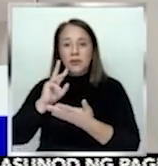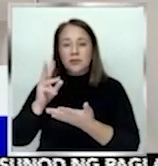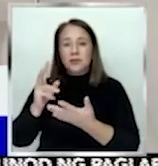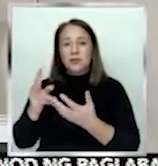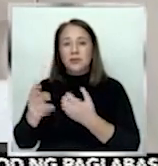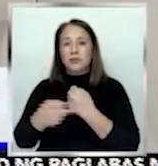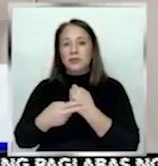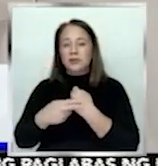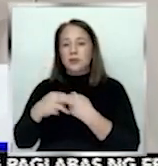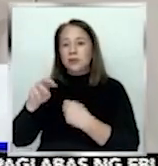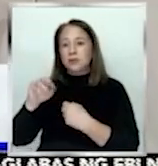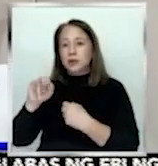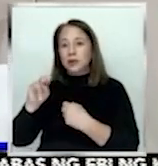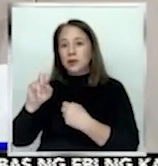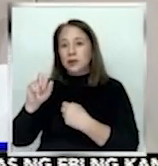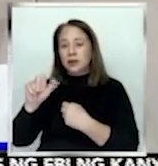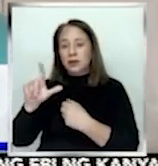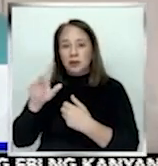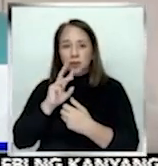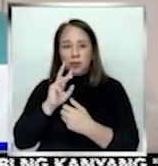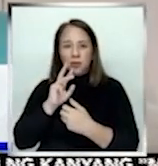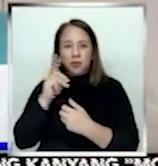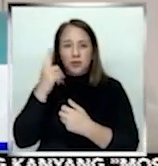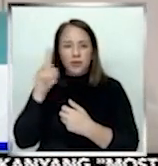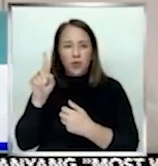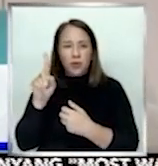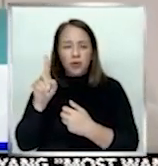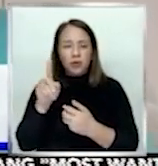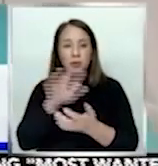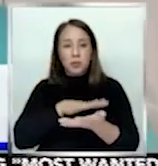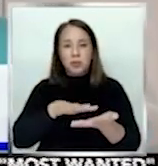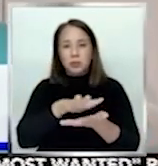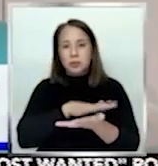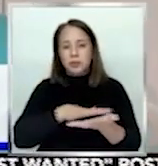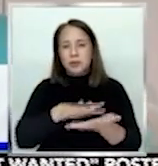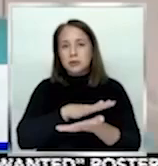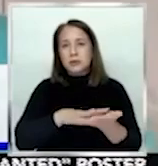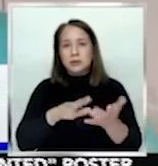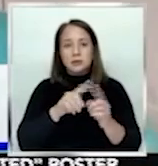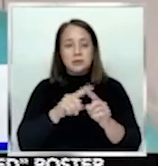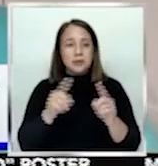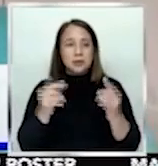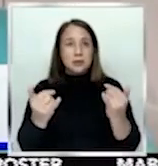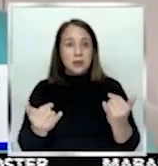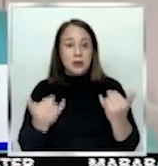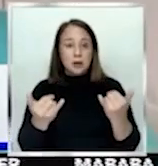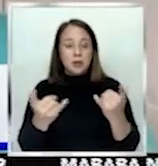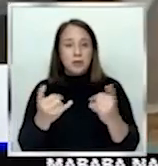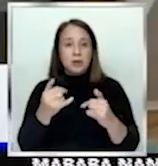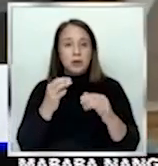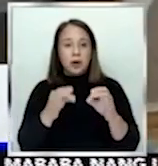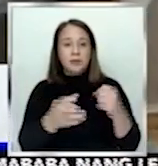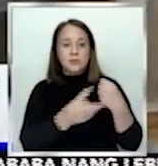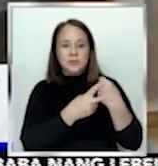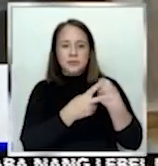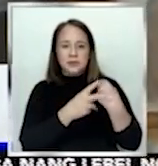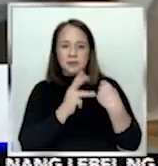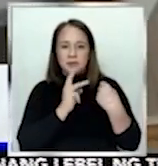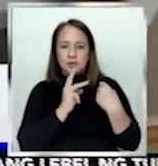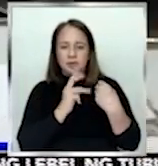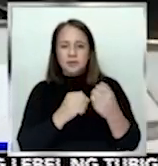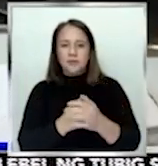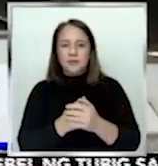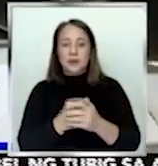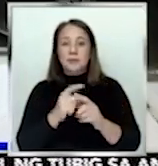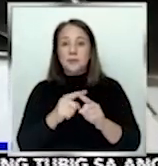water. Para po sa hugasan namin. Ngayon po, pagka time na pag-aalis kami, may nakaimbak na po kami. Ang problema nila